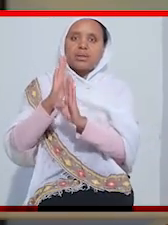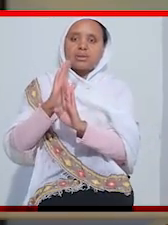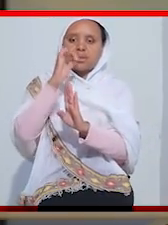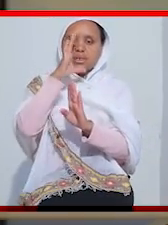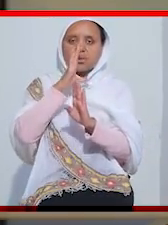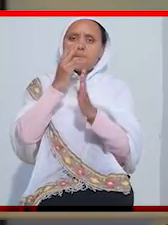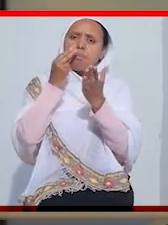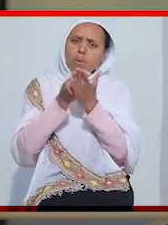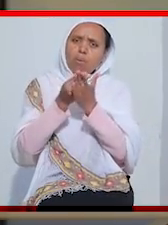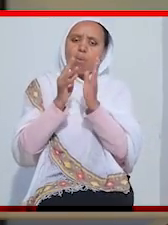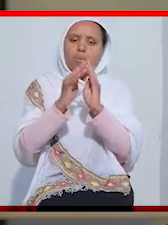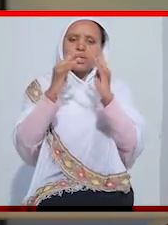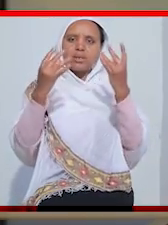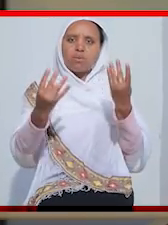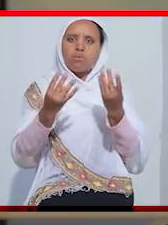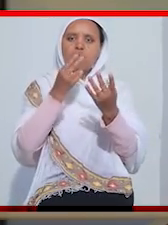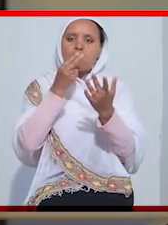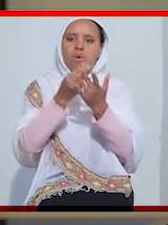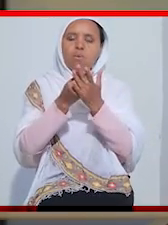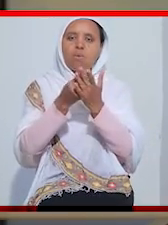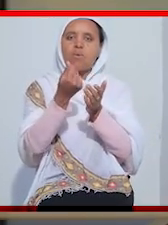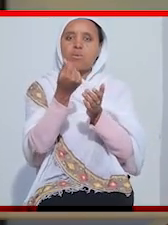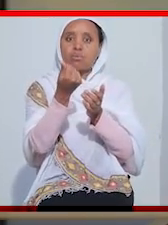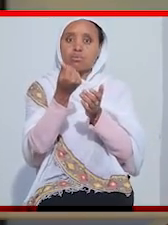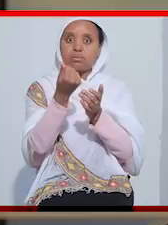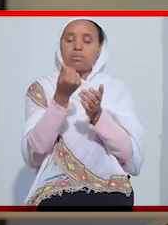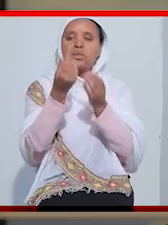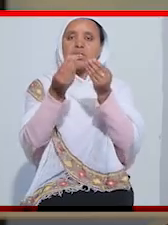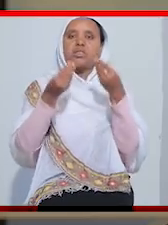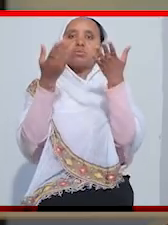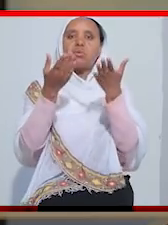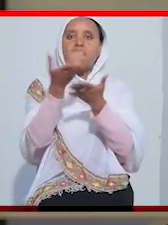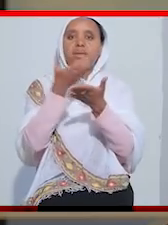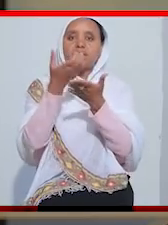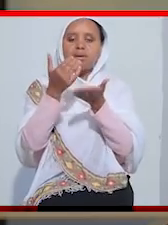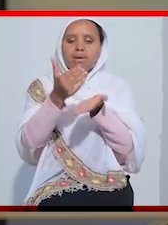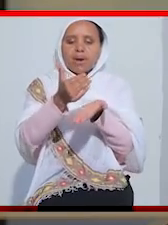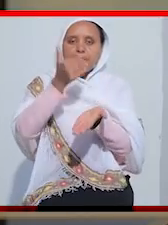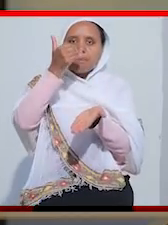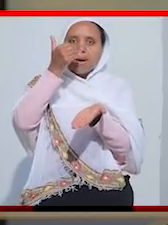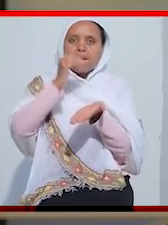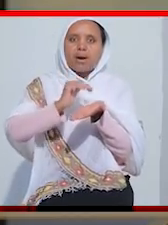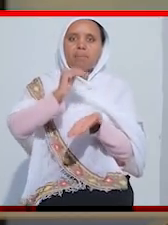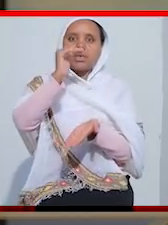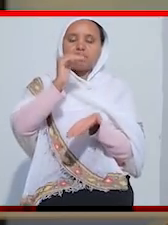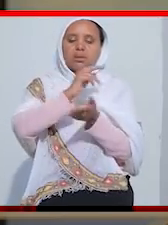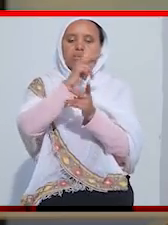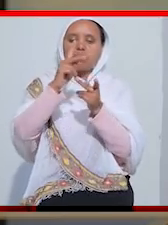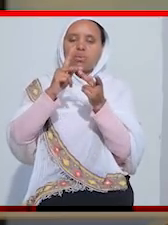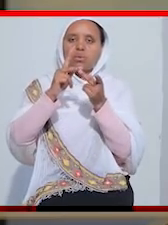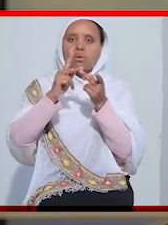ሀብታት የሰው በጎ መዝገቡ በጎ ብዕሉ ወይም ደግሞ የተሰጡ ሀብታትን